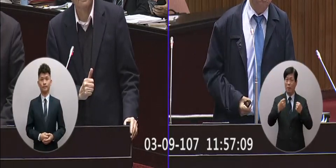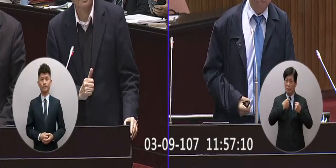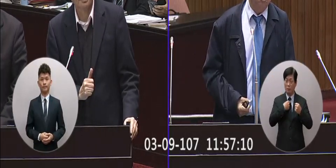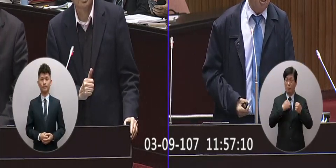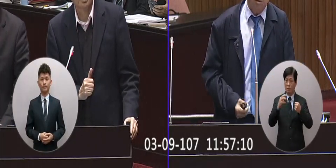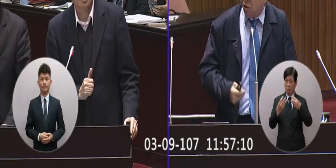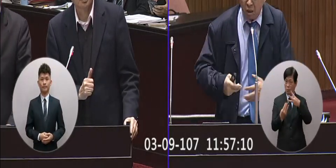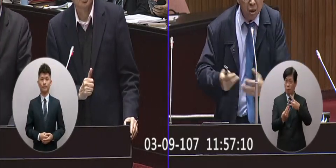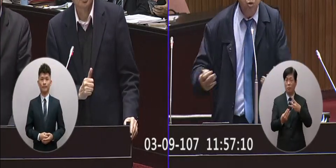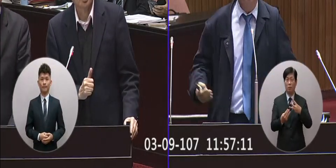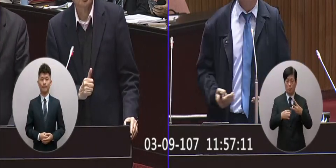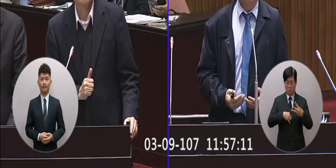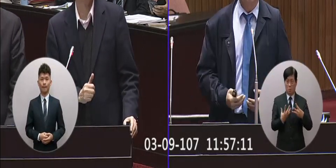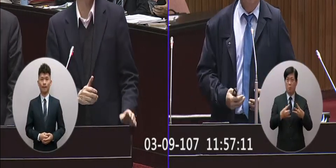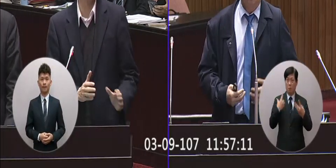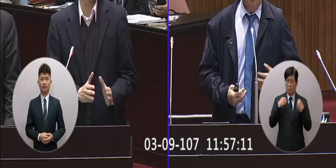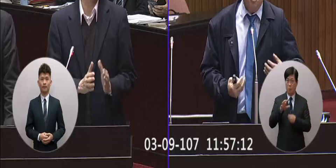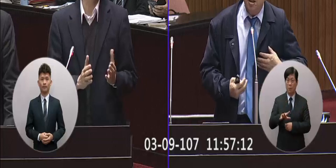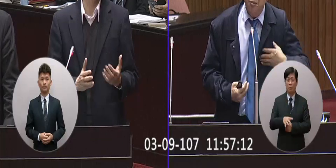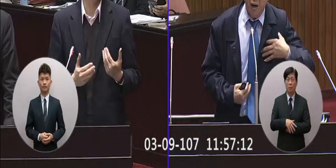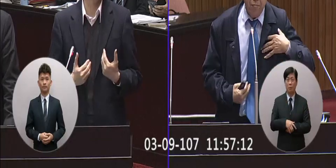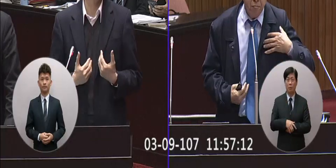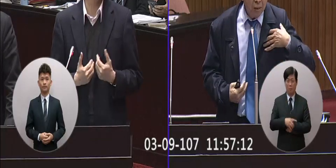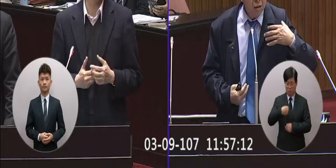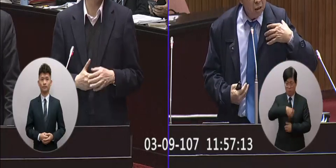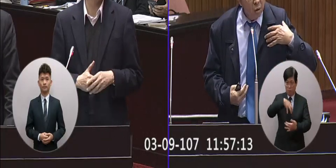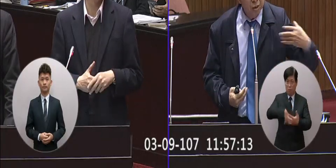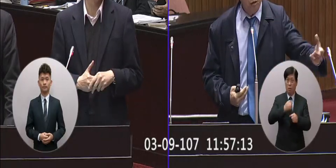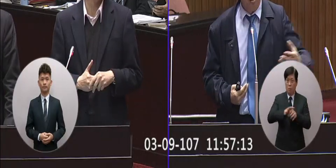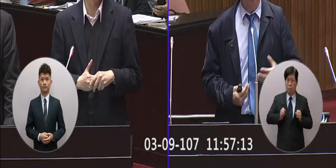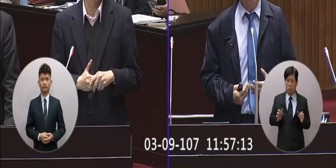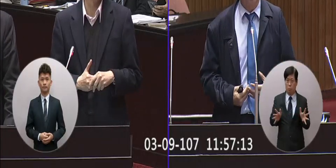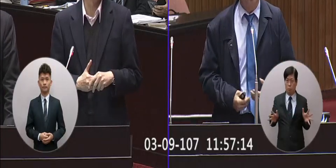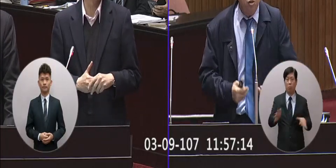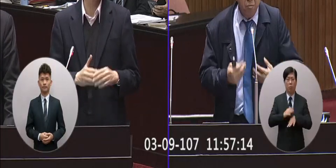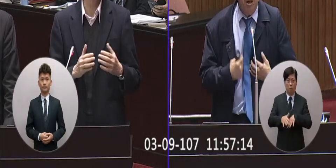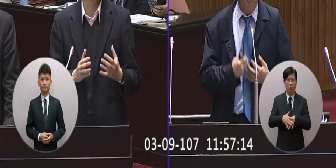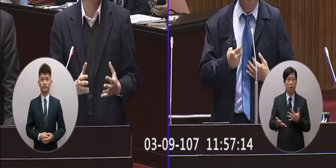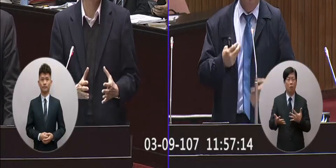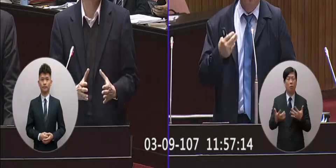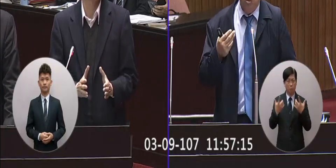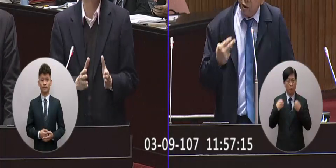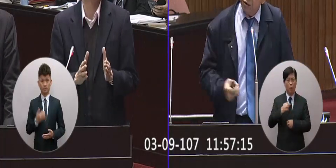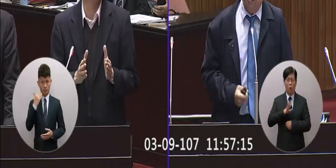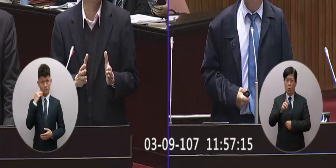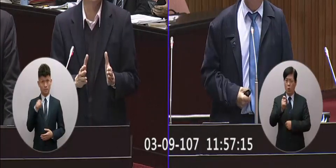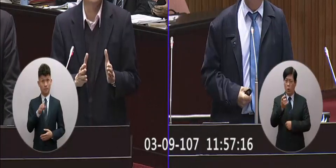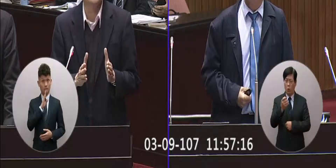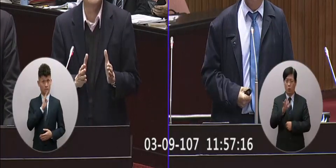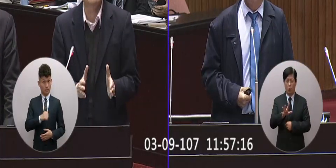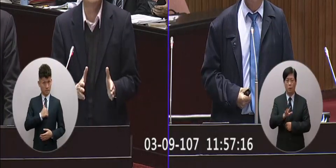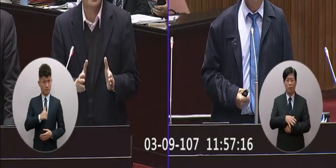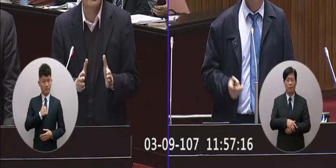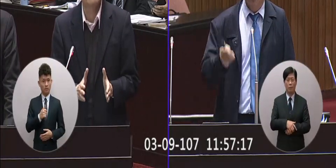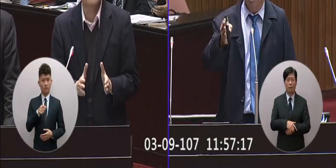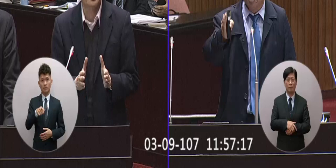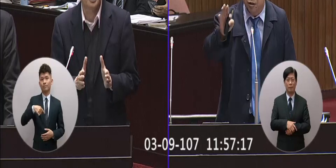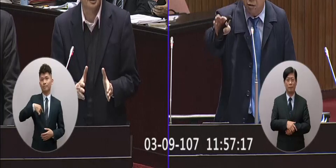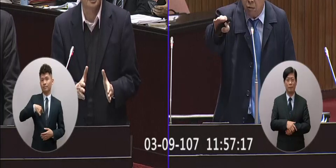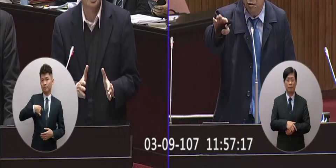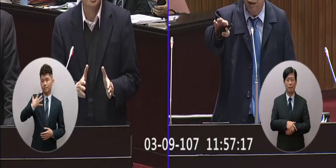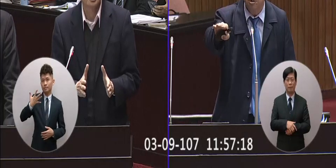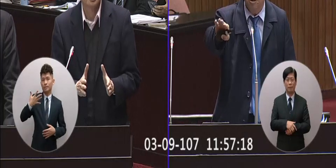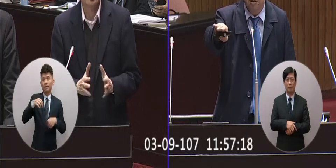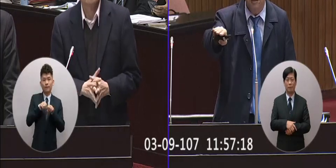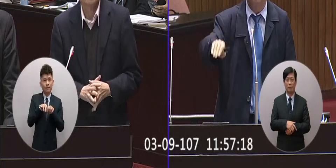素嘛。爱的天然存在， 那 身体嘛放放射线出来啊，因为咱冇 potassium哦，对不？天然放射